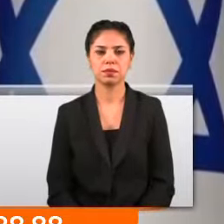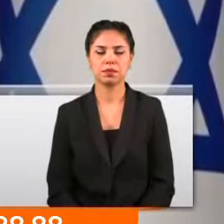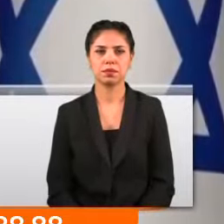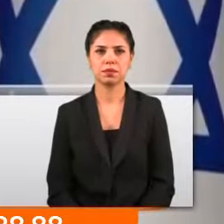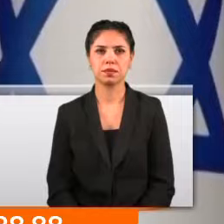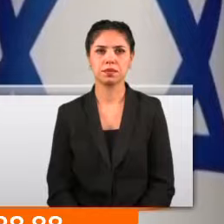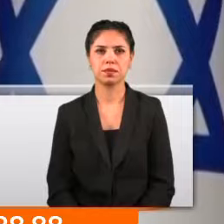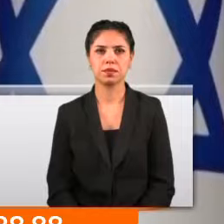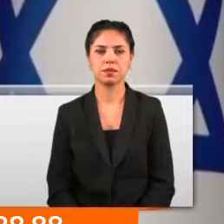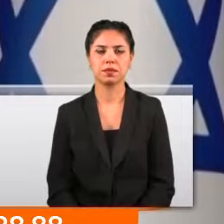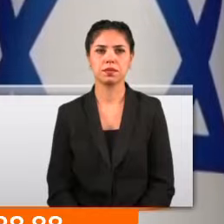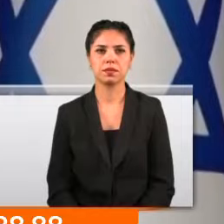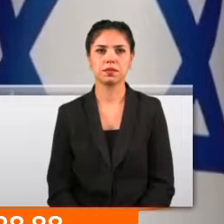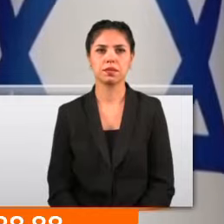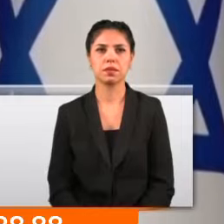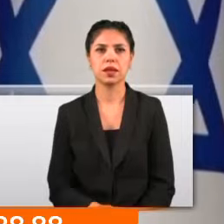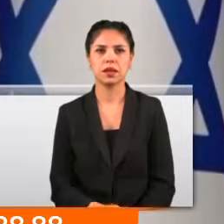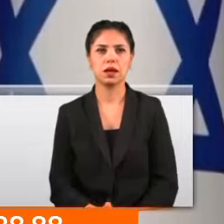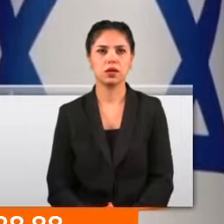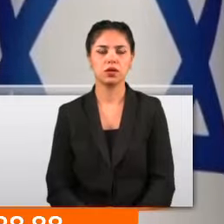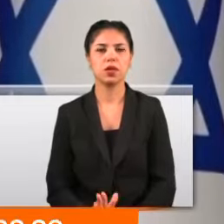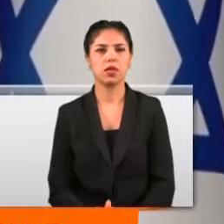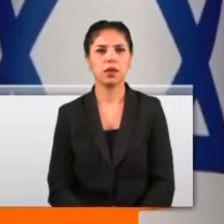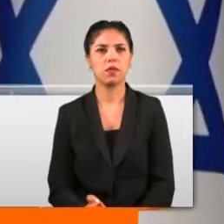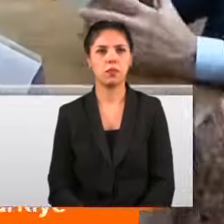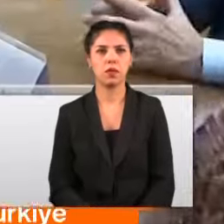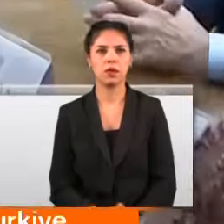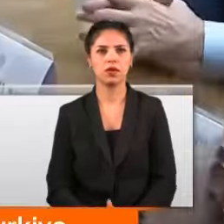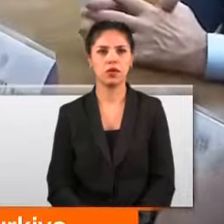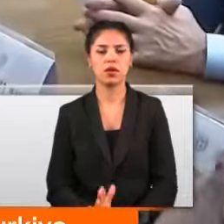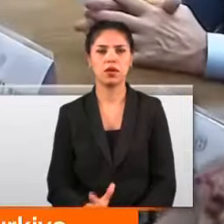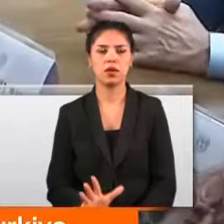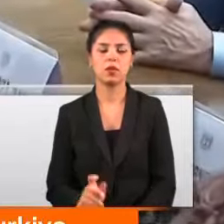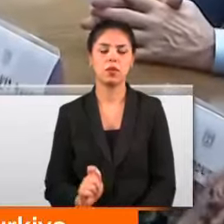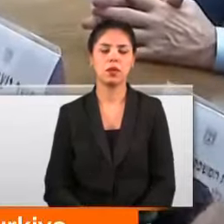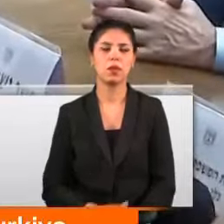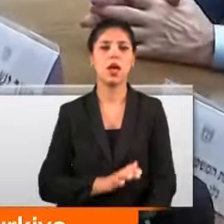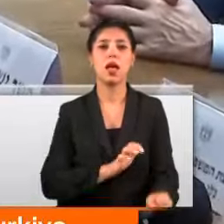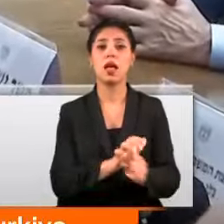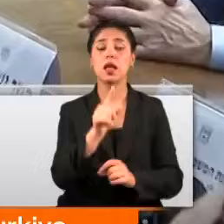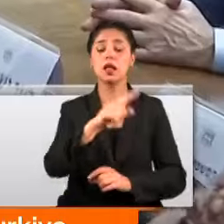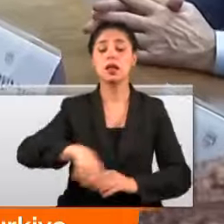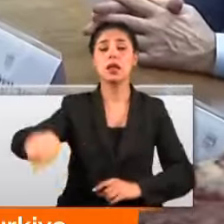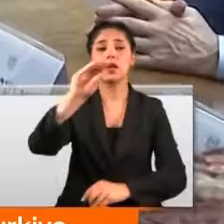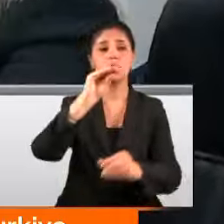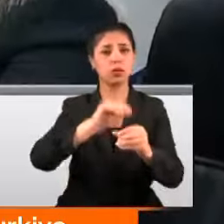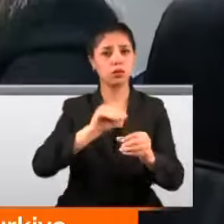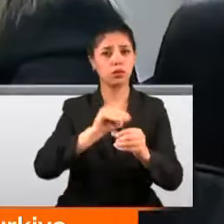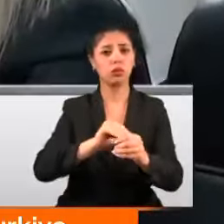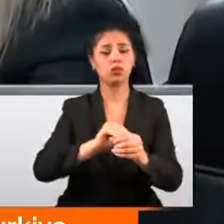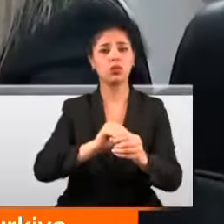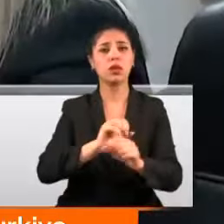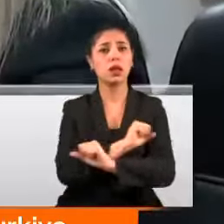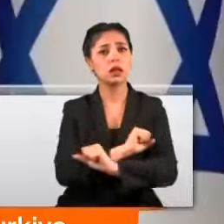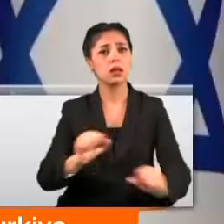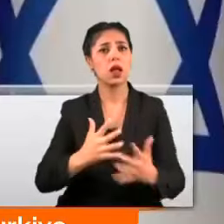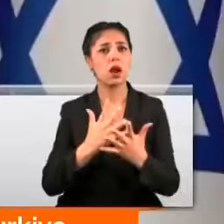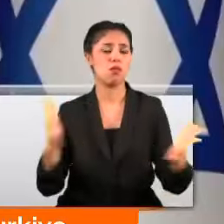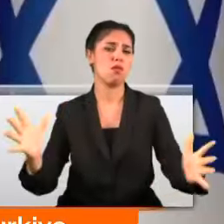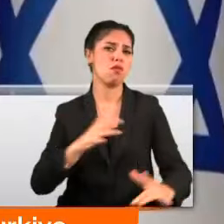Netanyahu gerçek zaferi engelliyor. İstifamı üzülerek duyuruyorum. Soykırım kabinesindeki çatırtı sesi hiç olmadığı kadar